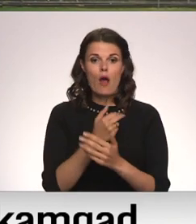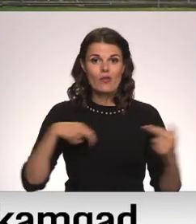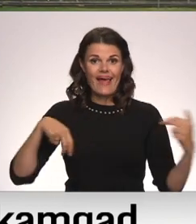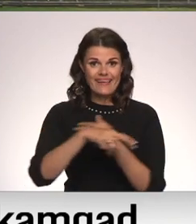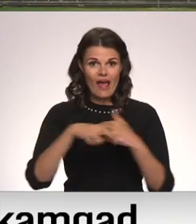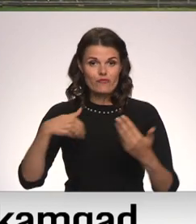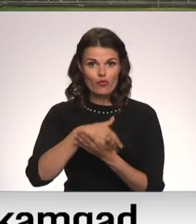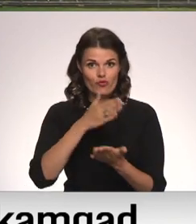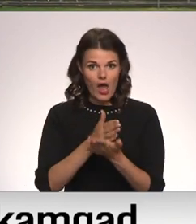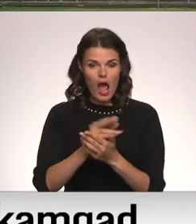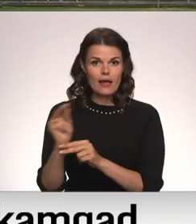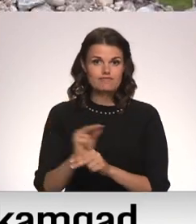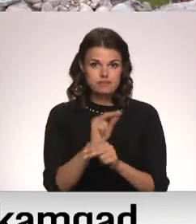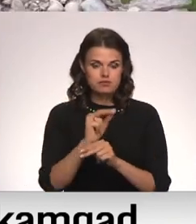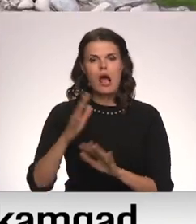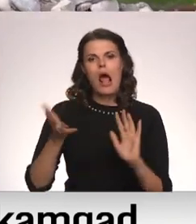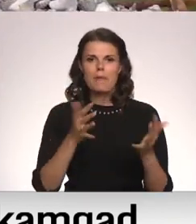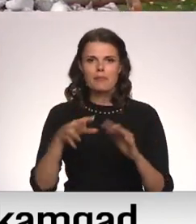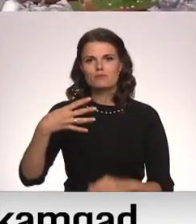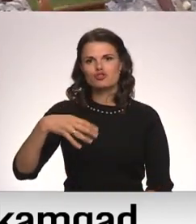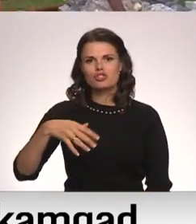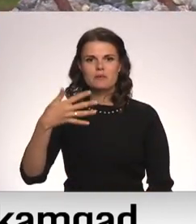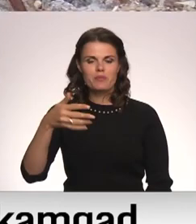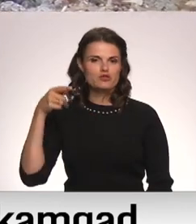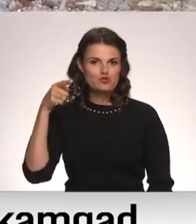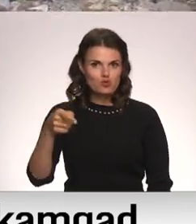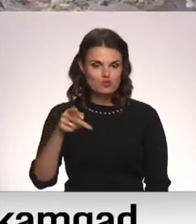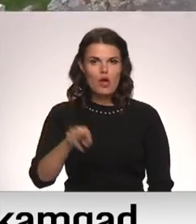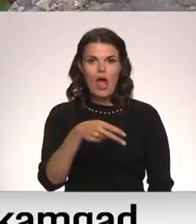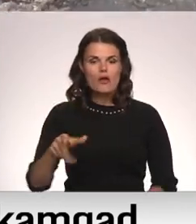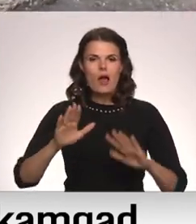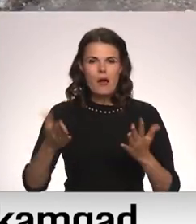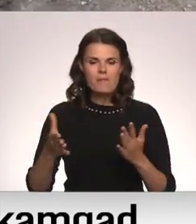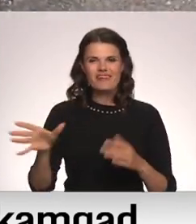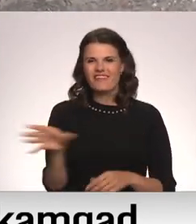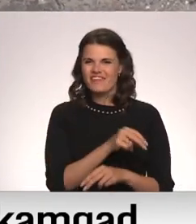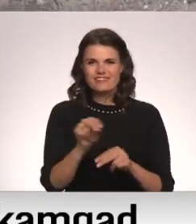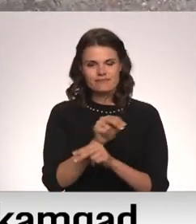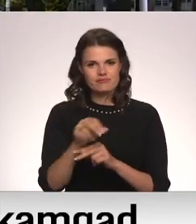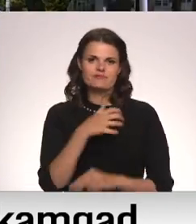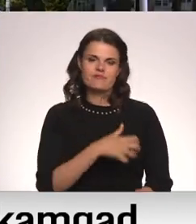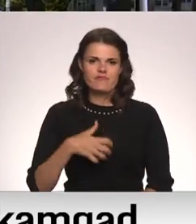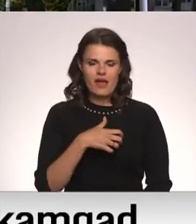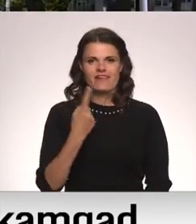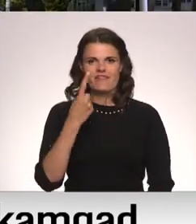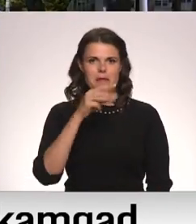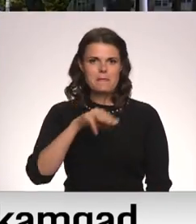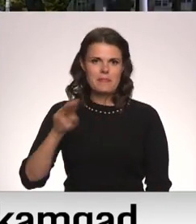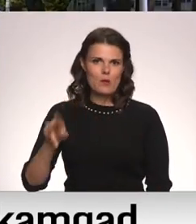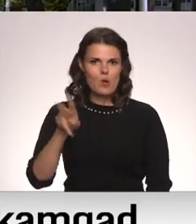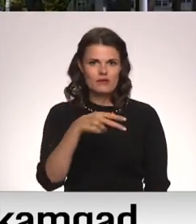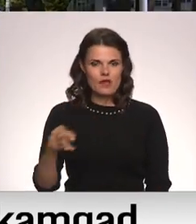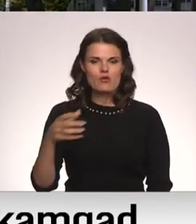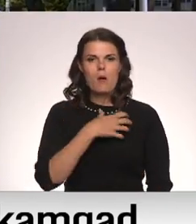aptuveni 45 tūkstošus eiro. Savukārt pilnīgai rekonstrukcijai finansējums ir 1 miljons eiro. Pašvaldība šo summu